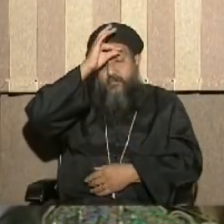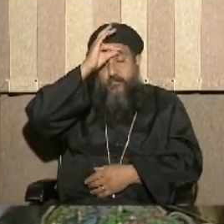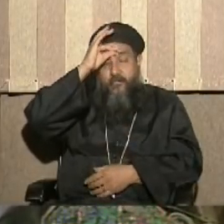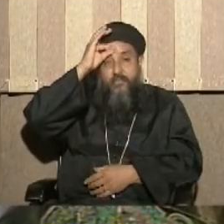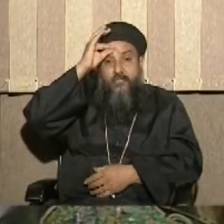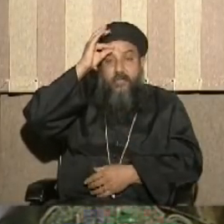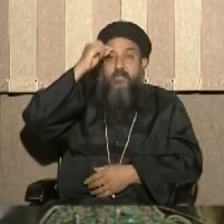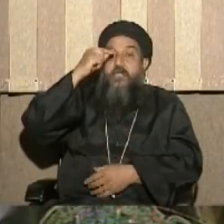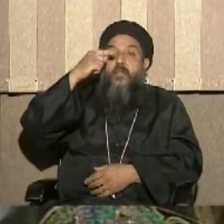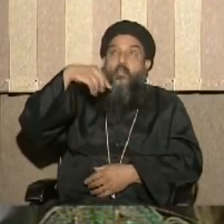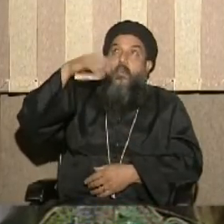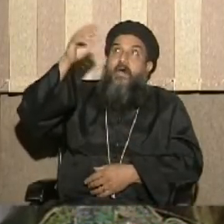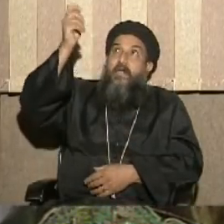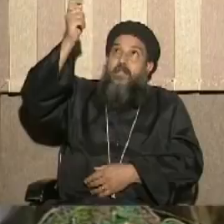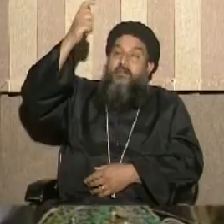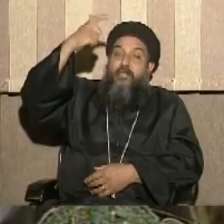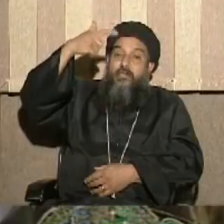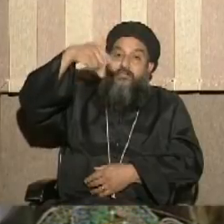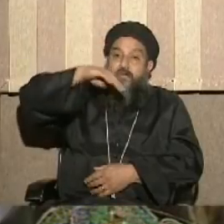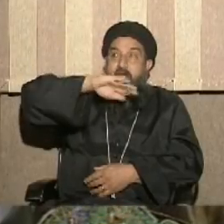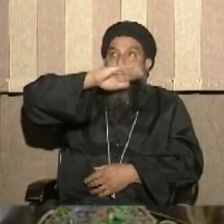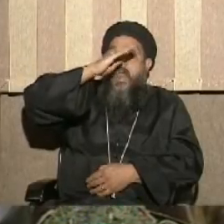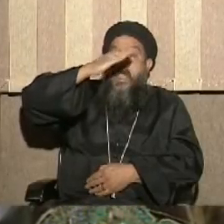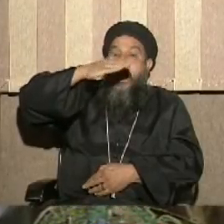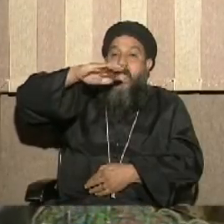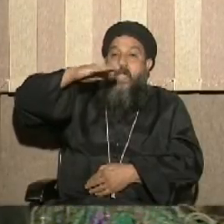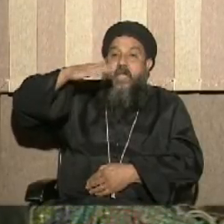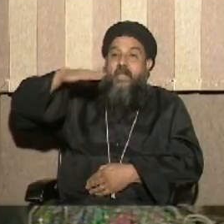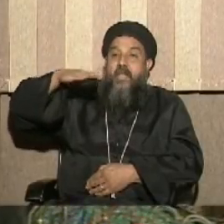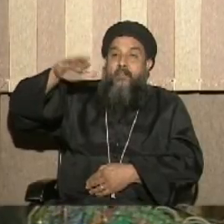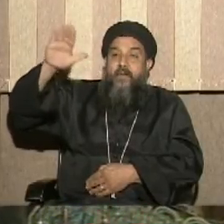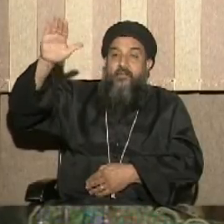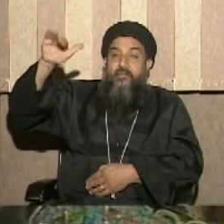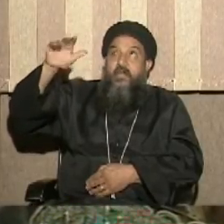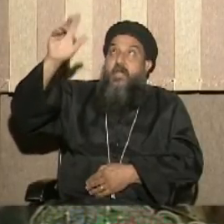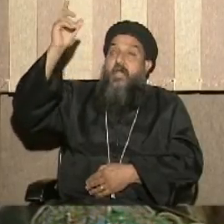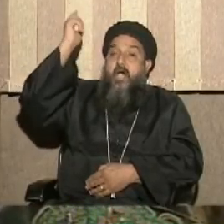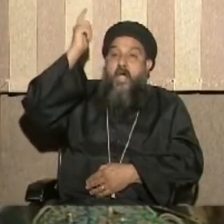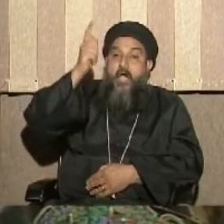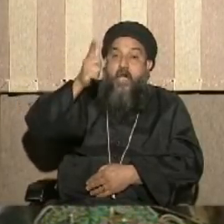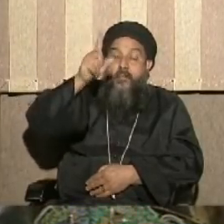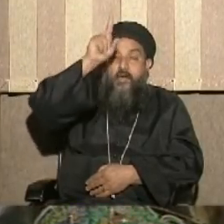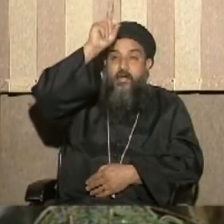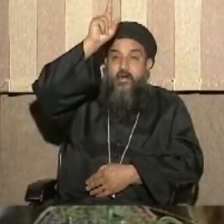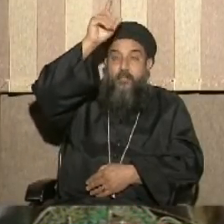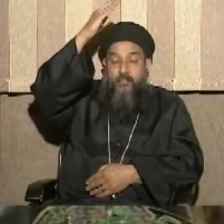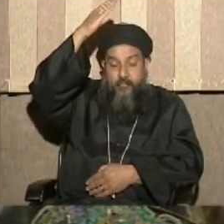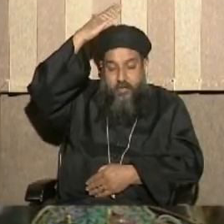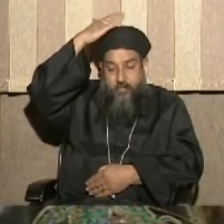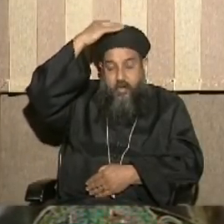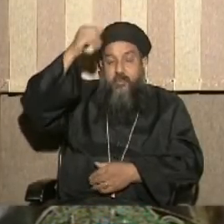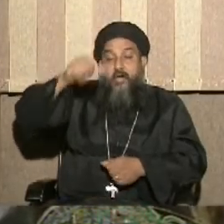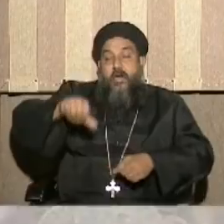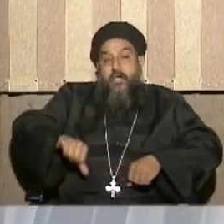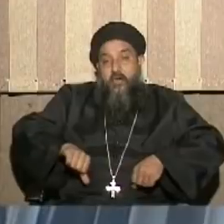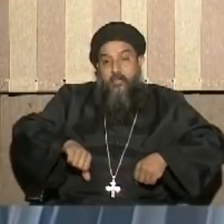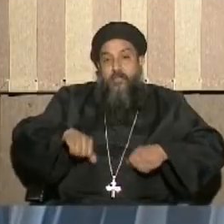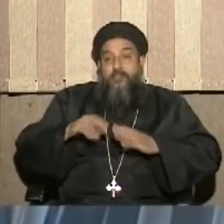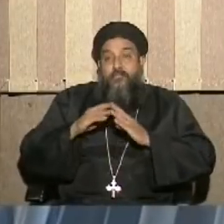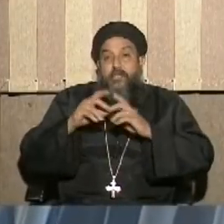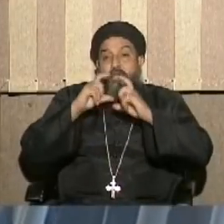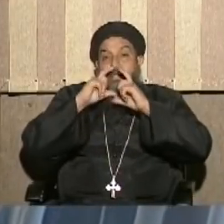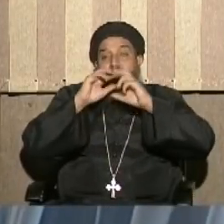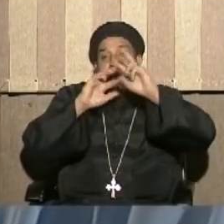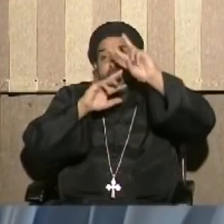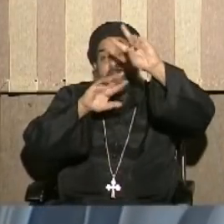ومثل ندى حرمون المنحدر على جبل صهيون، لأنه أمر الرب بالبركة والحياة. آمين.